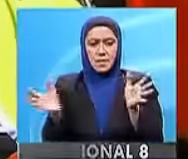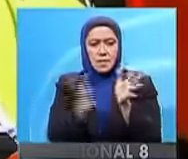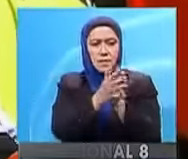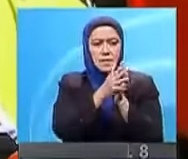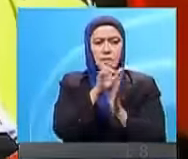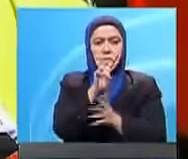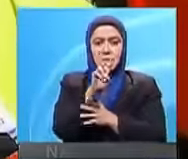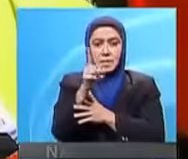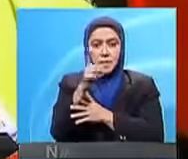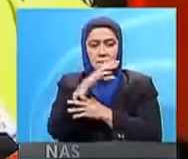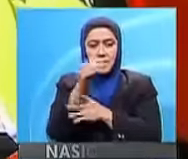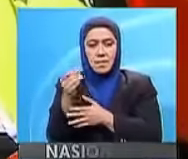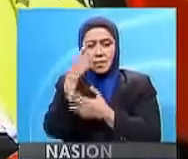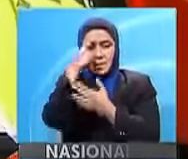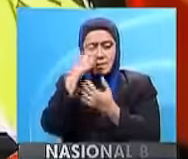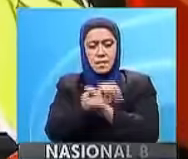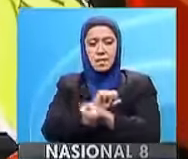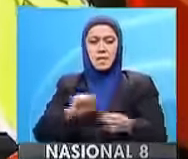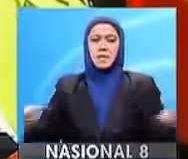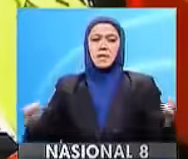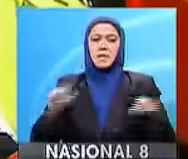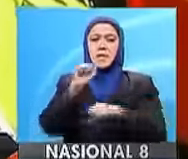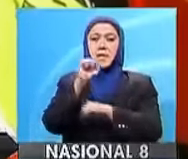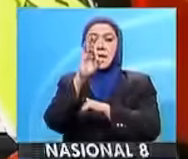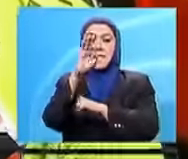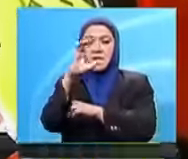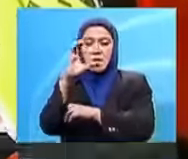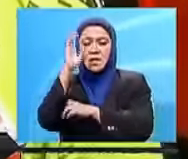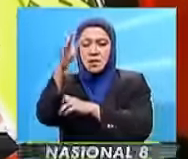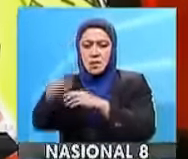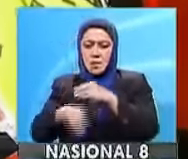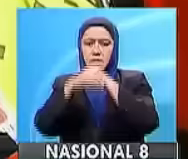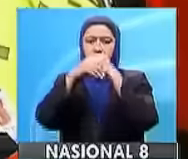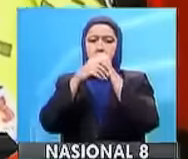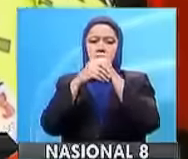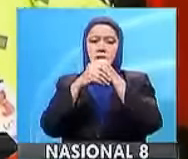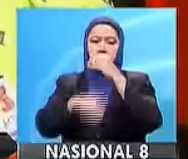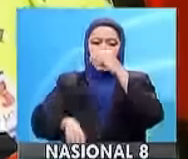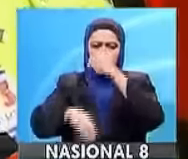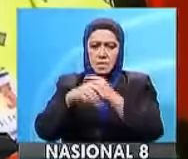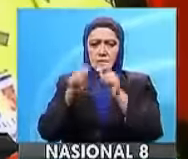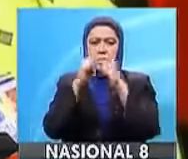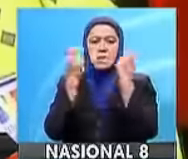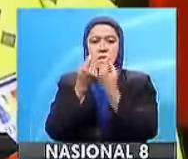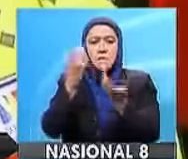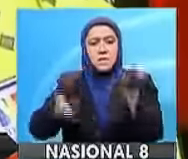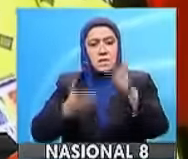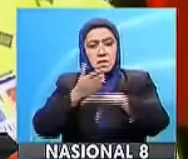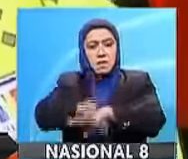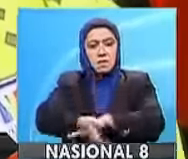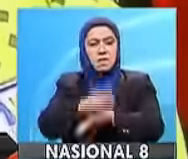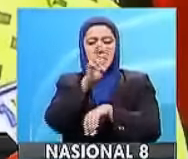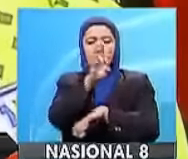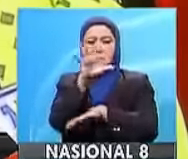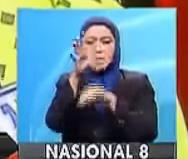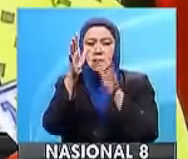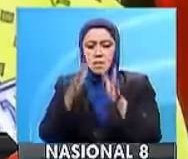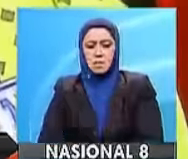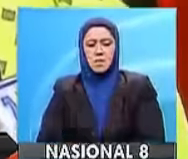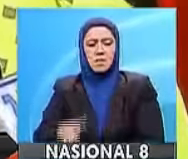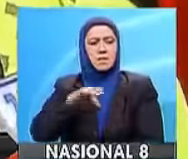persediaan AFC, kita akan besarkan sikit skuad. Maknanya skuad kita akan lebih daripada 25 orang. Saya jangkakan